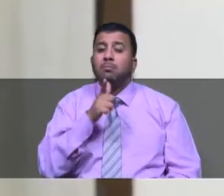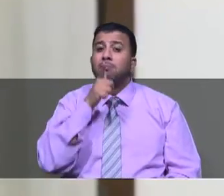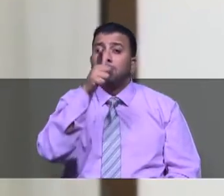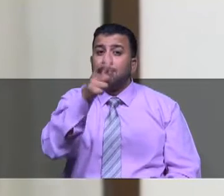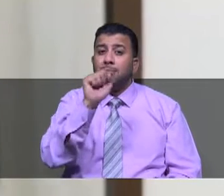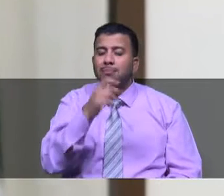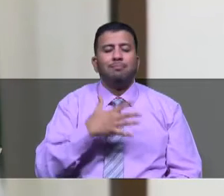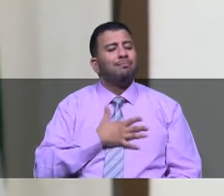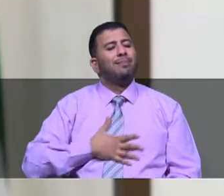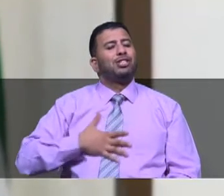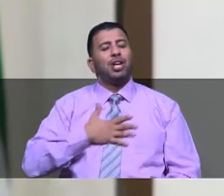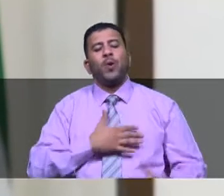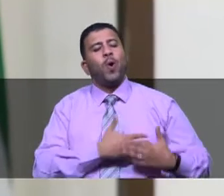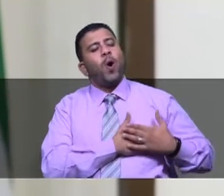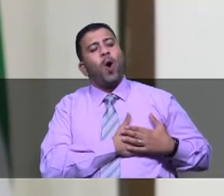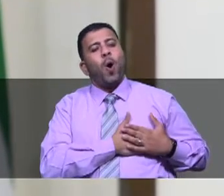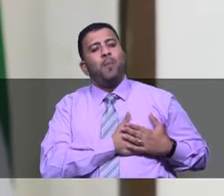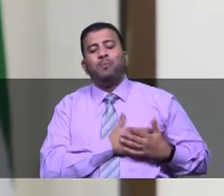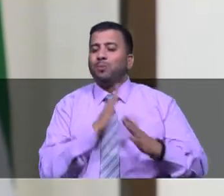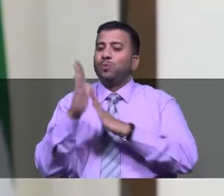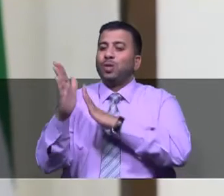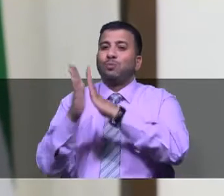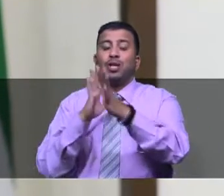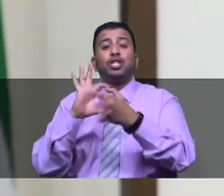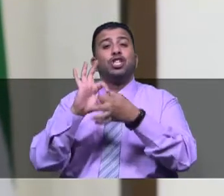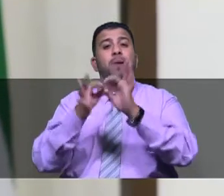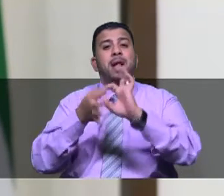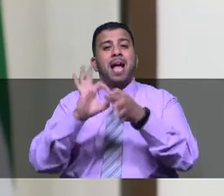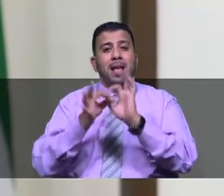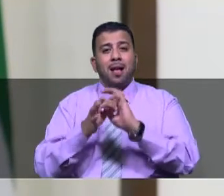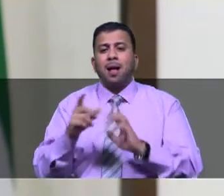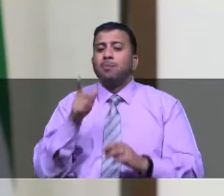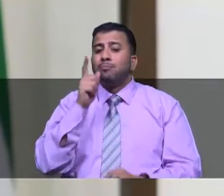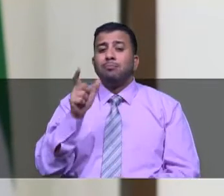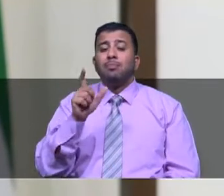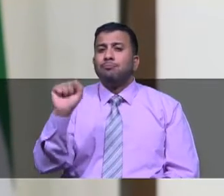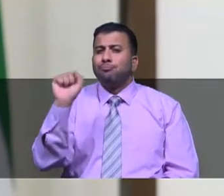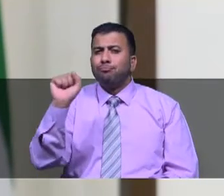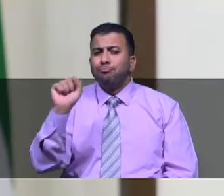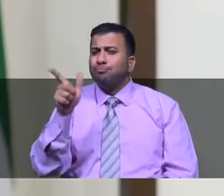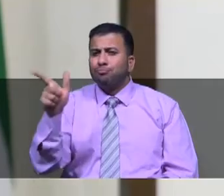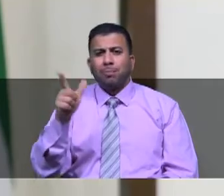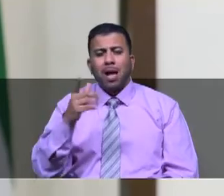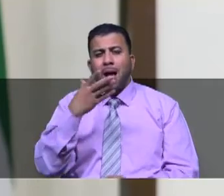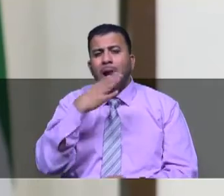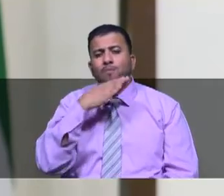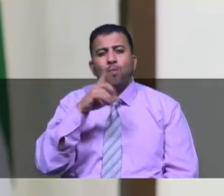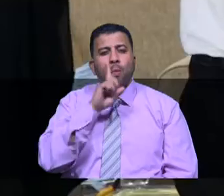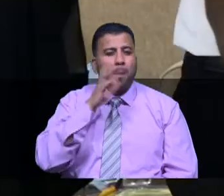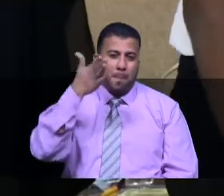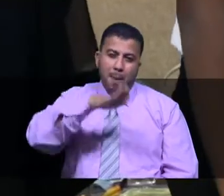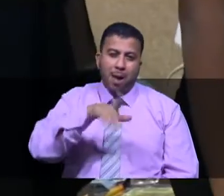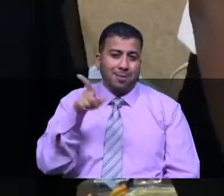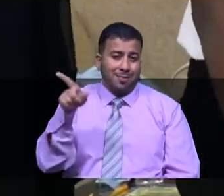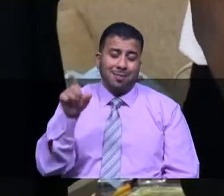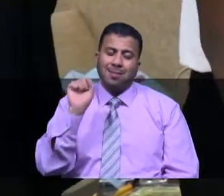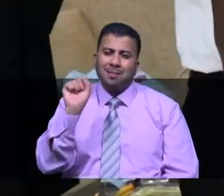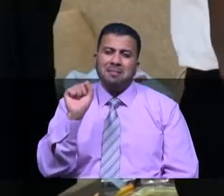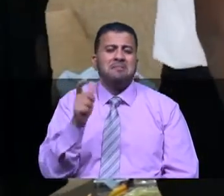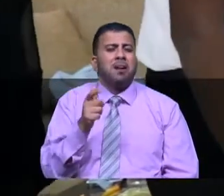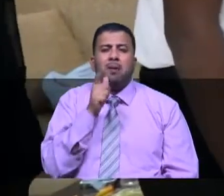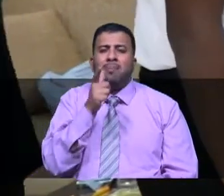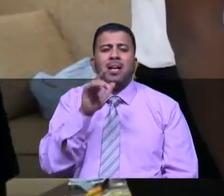تعكس مشاعر الحب المتبادلة بين المكفولين والجمعية، قام عدد من المكفولين بتقديم لوحات فنية من رسوماتهم